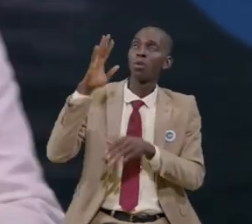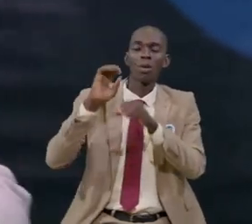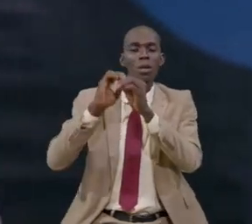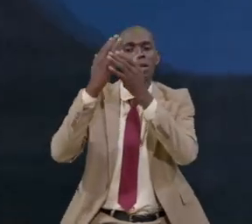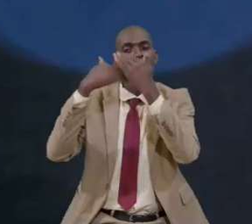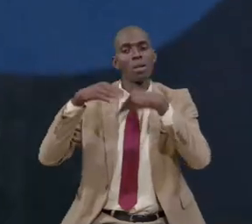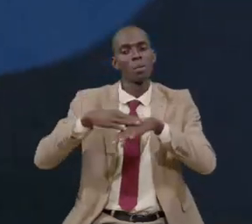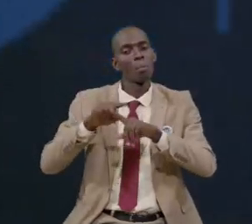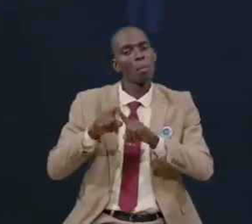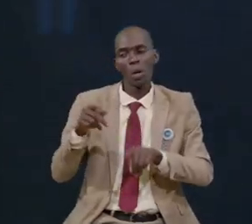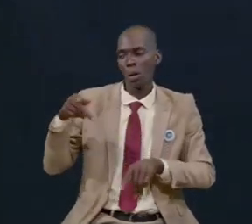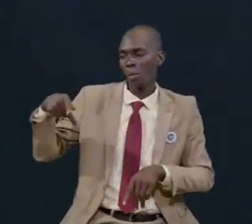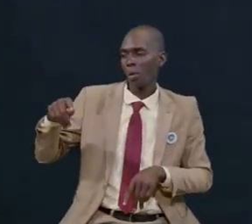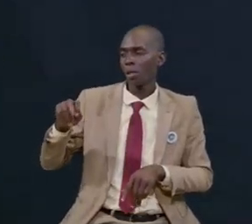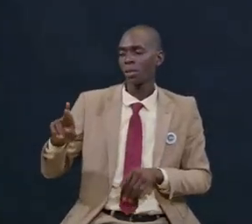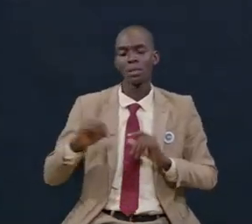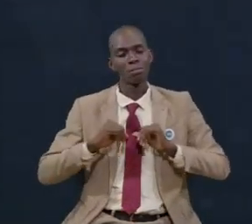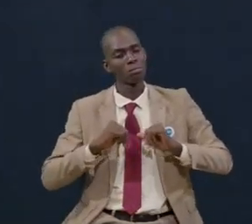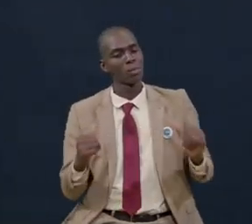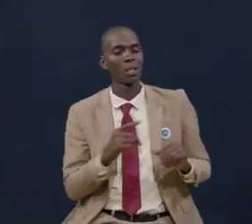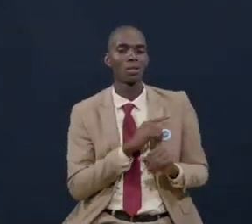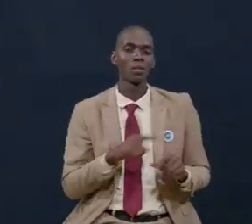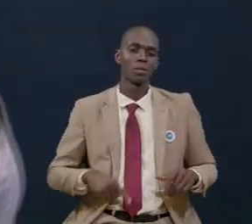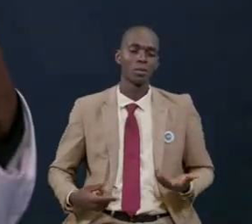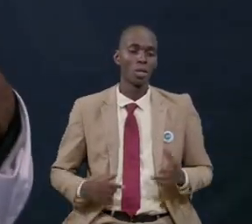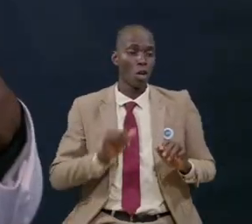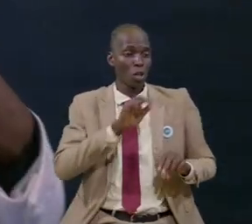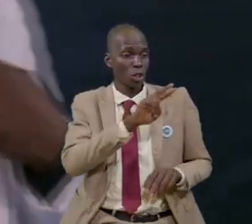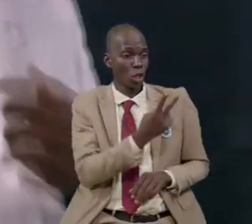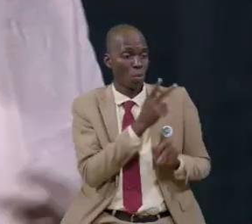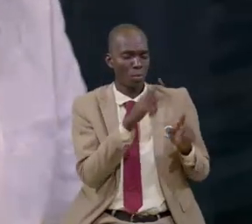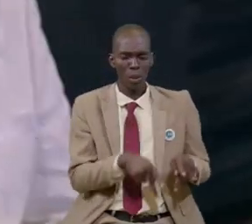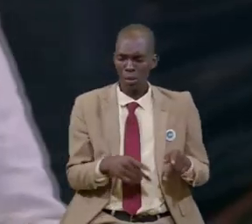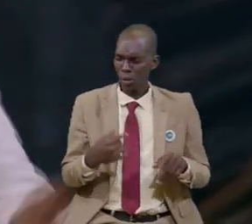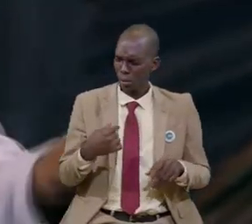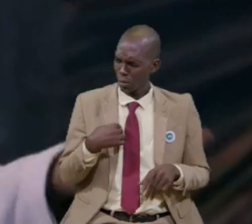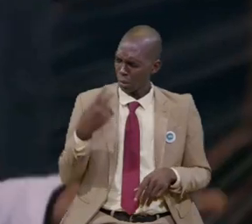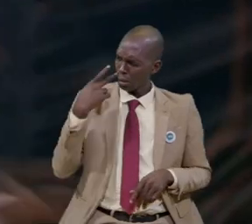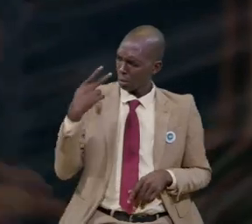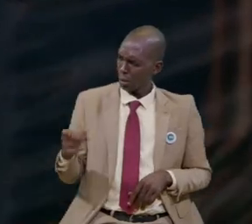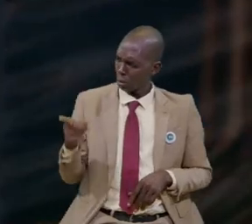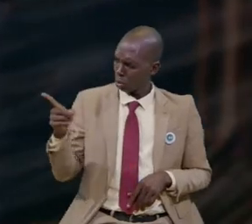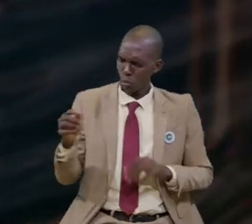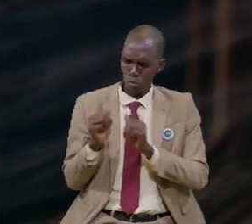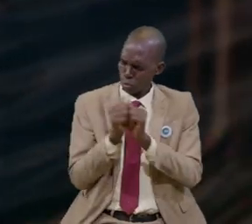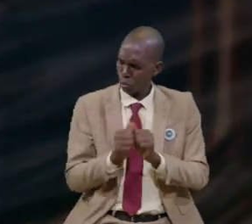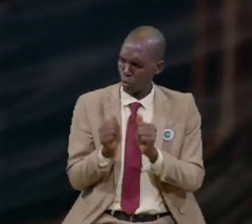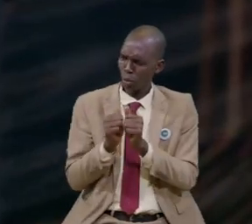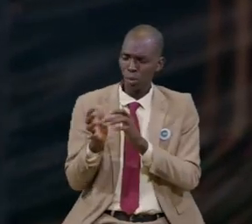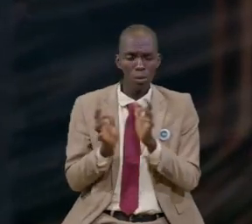Une autre personne est venue dire que, mais ne t'ai-je pas vu au jardin, dit que moi, jamais.